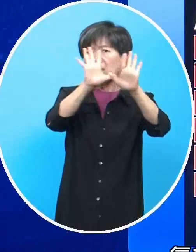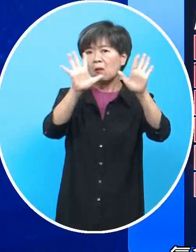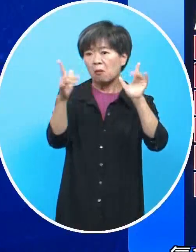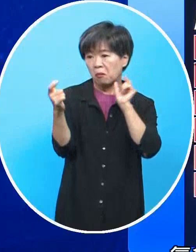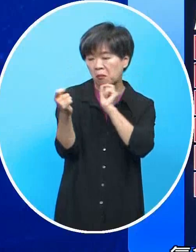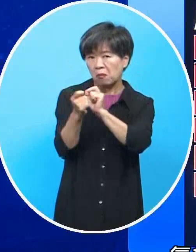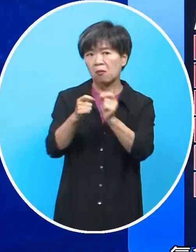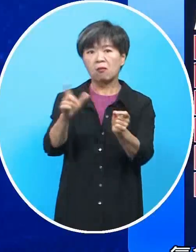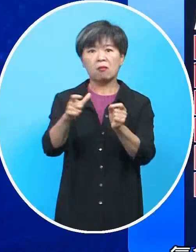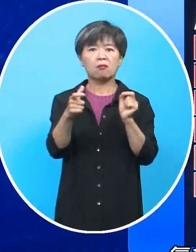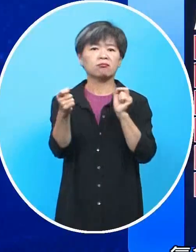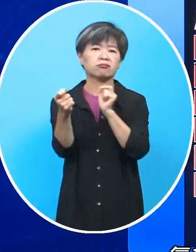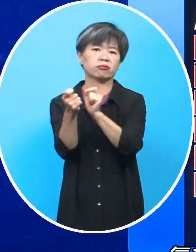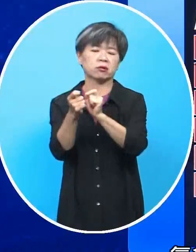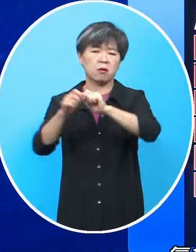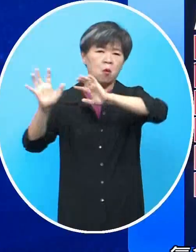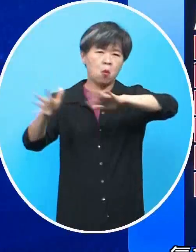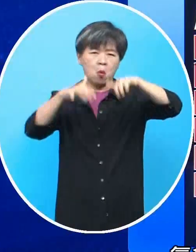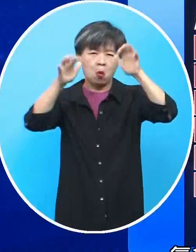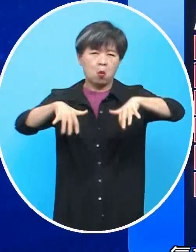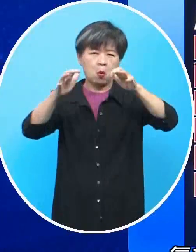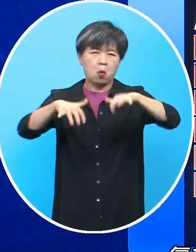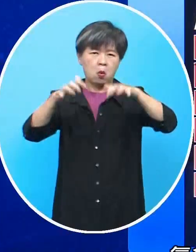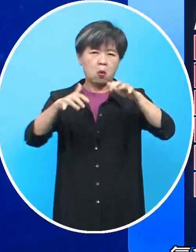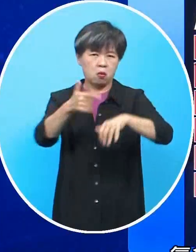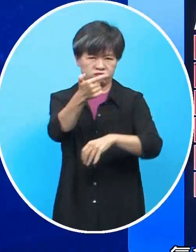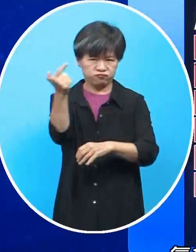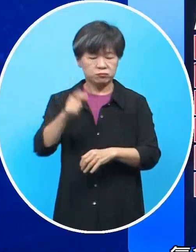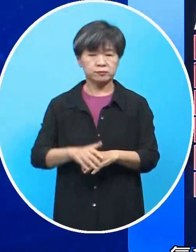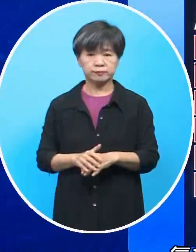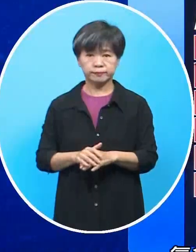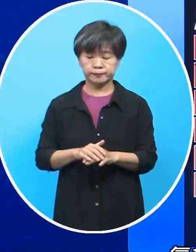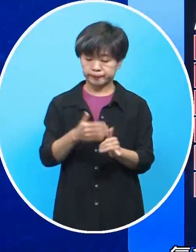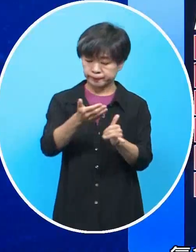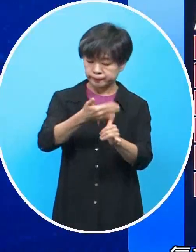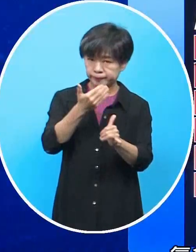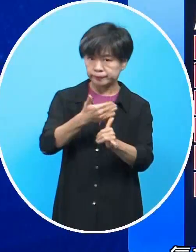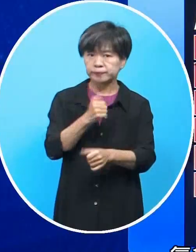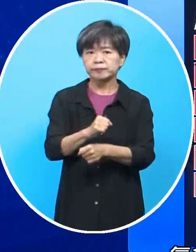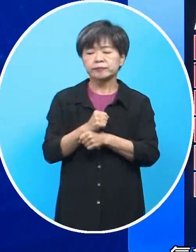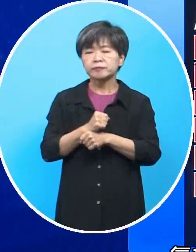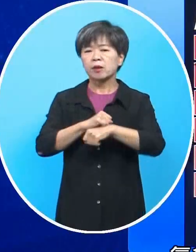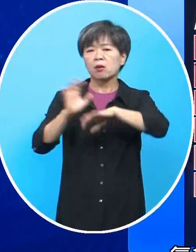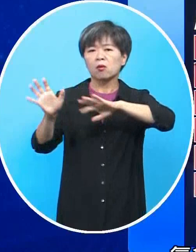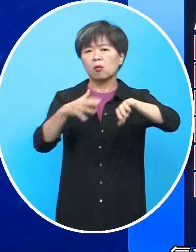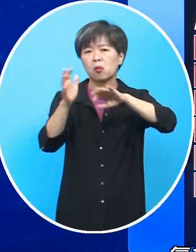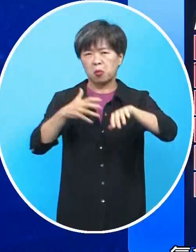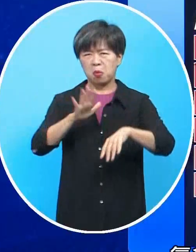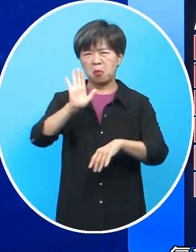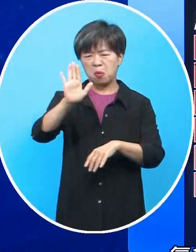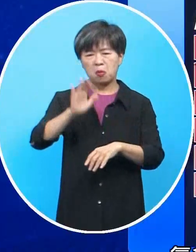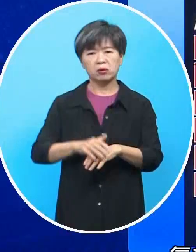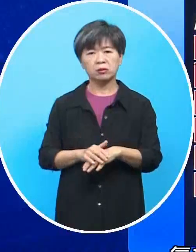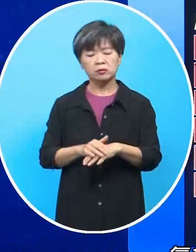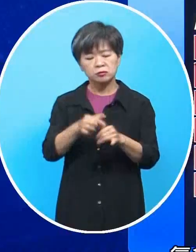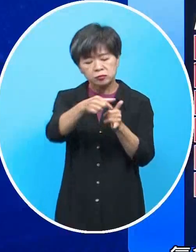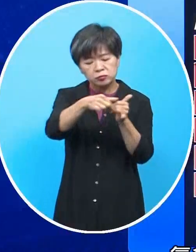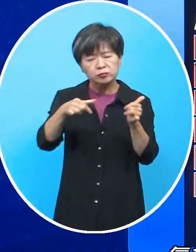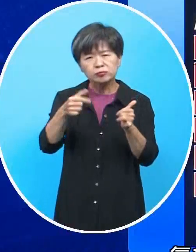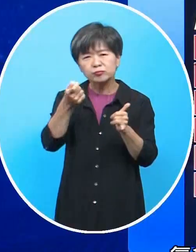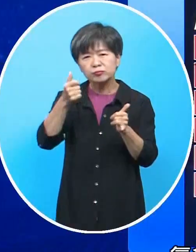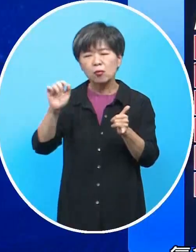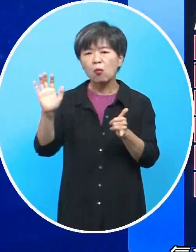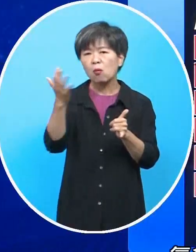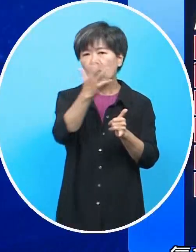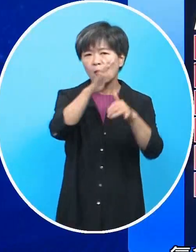近，风雨会明显的增强。另外就是北部的话稍微留意强阵风，中部影响相对小一点，偶尔有间歇